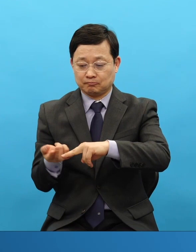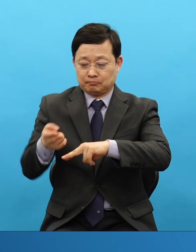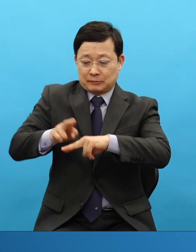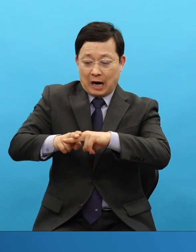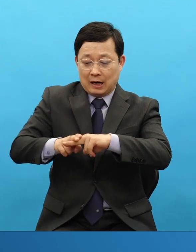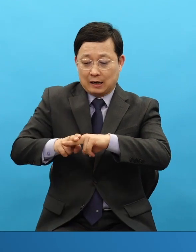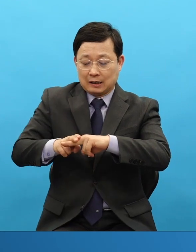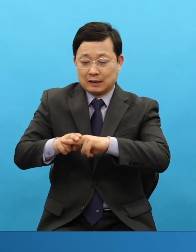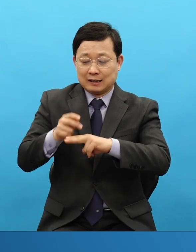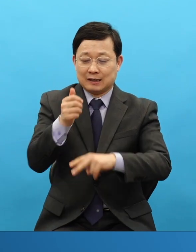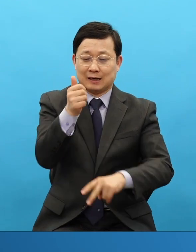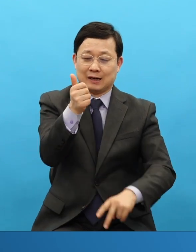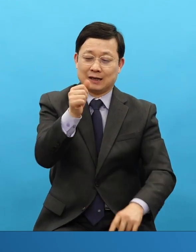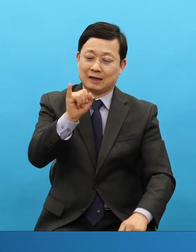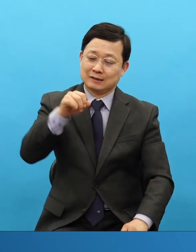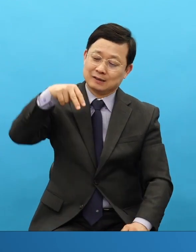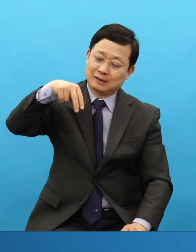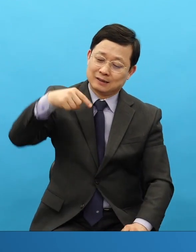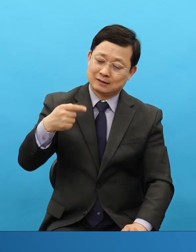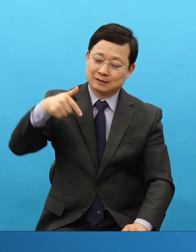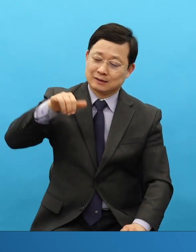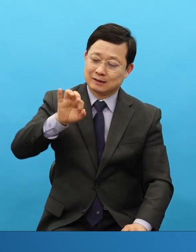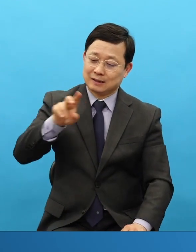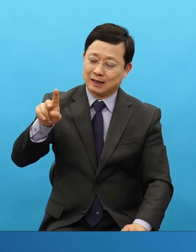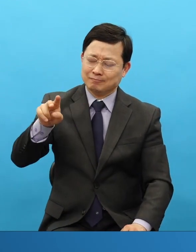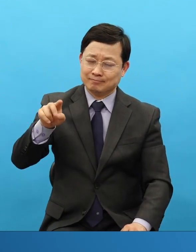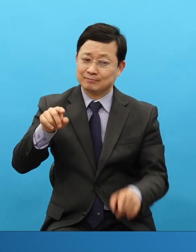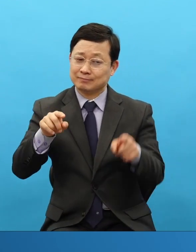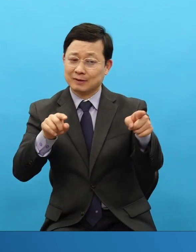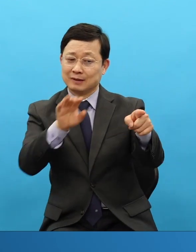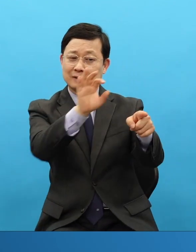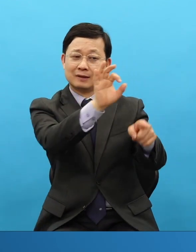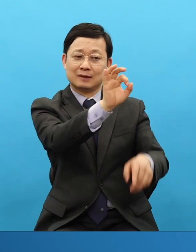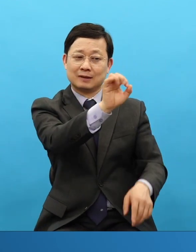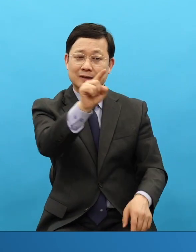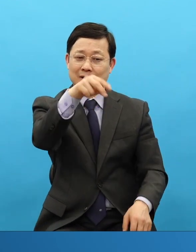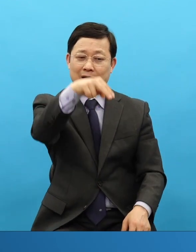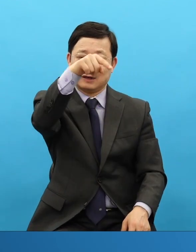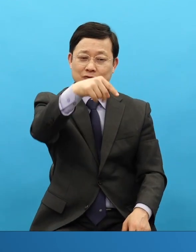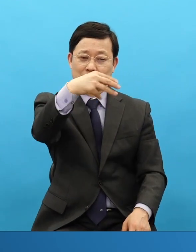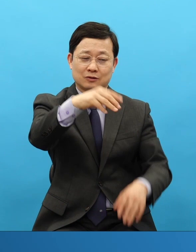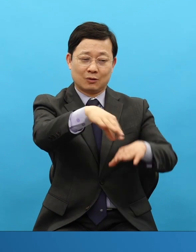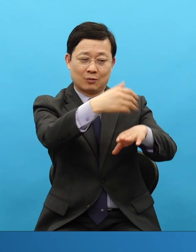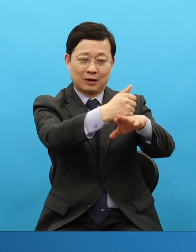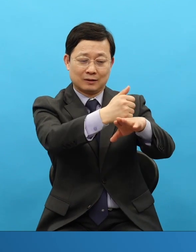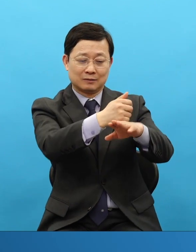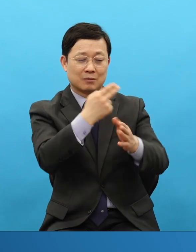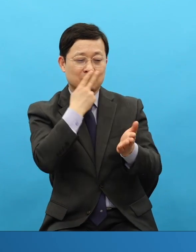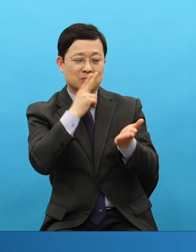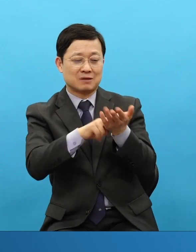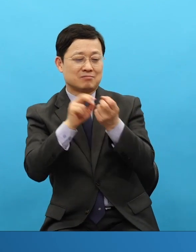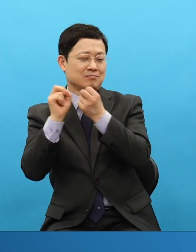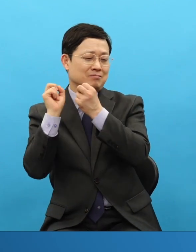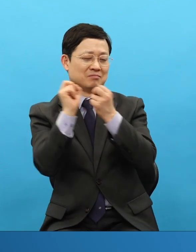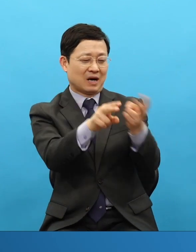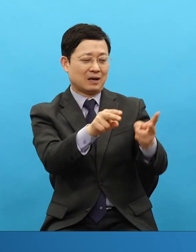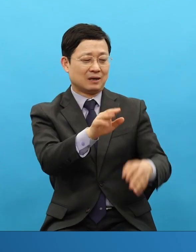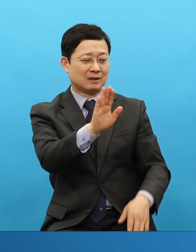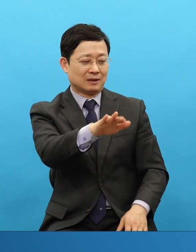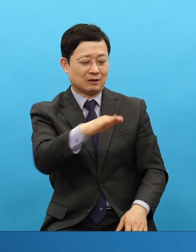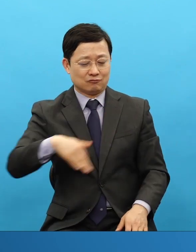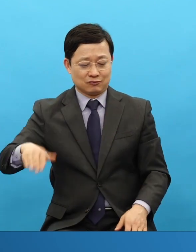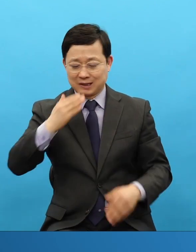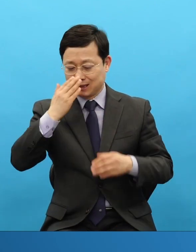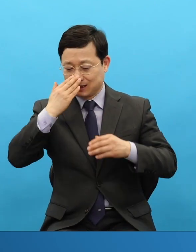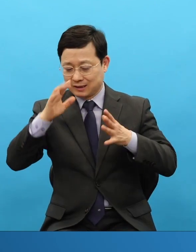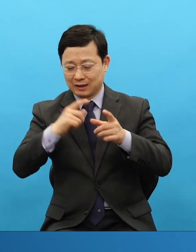King Hezekiah became king, he told the 대단한 Assyrians, 왕이요. he's an amazing king. 우리는 더 이상 당신 나라에 세금을 줄 수 없다. So we